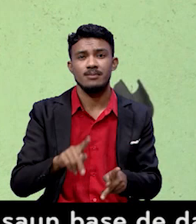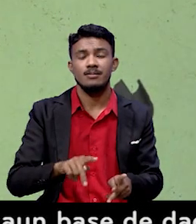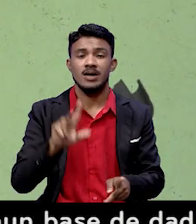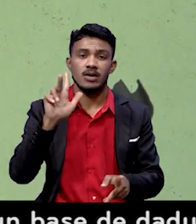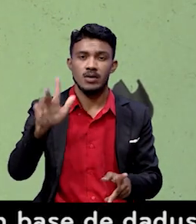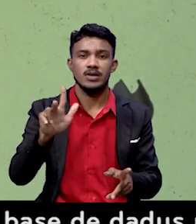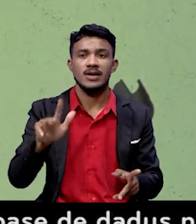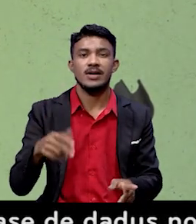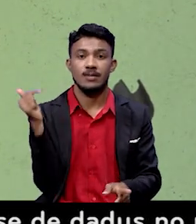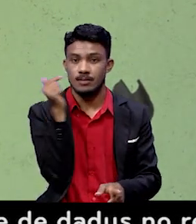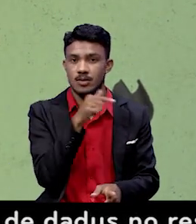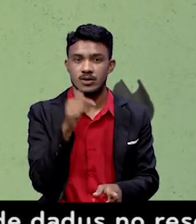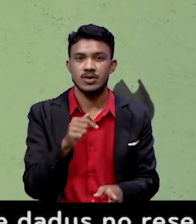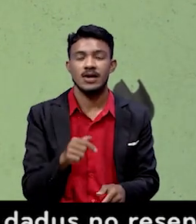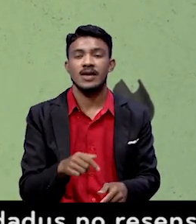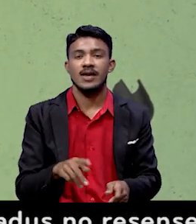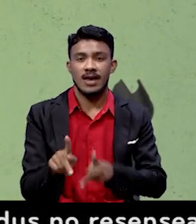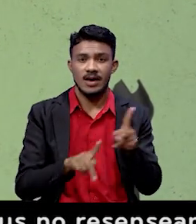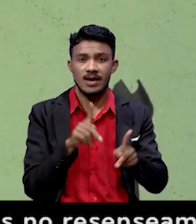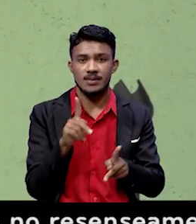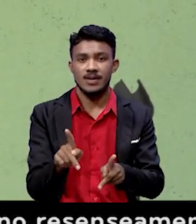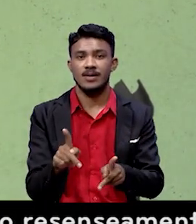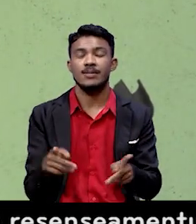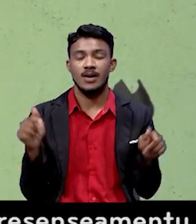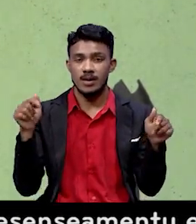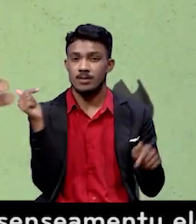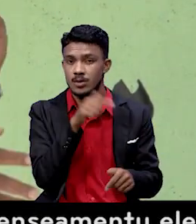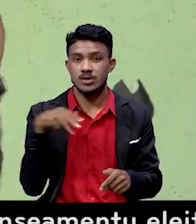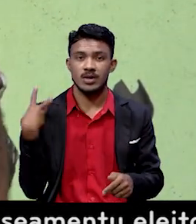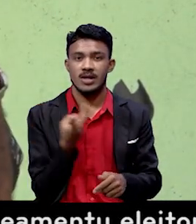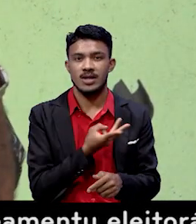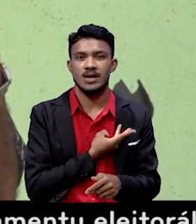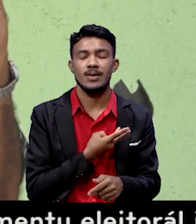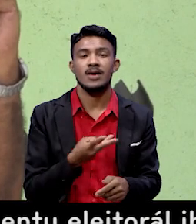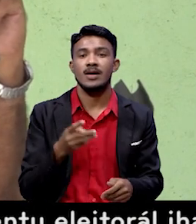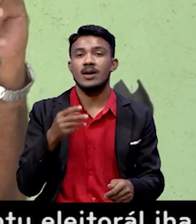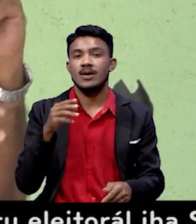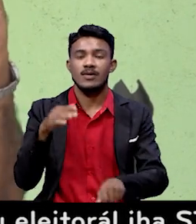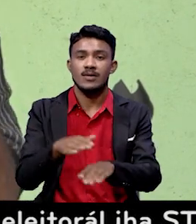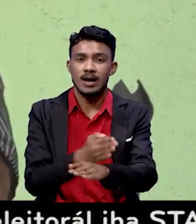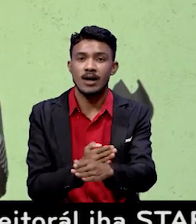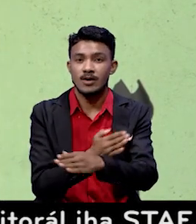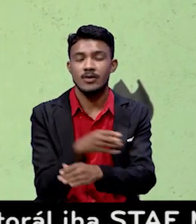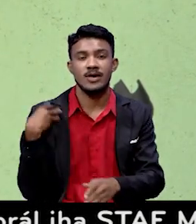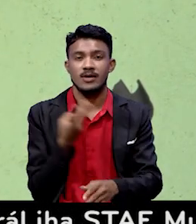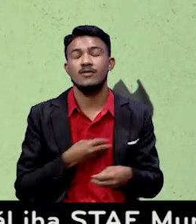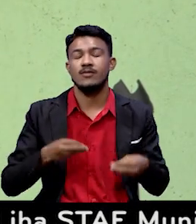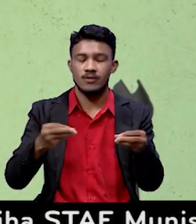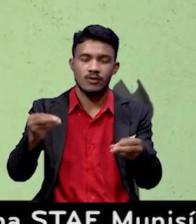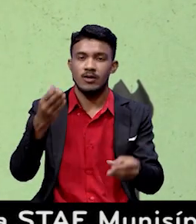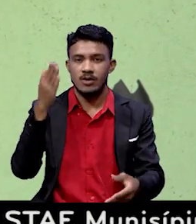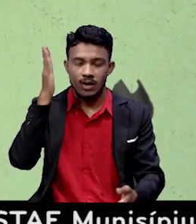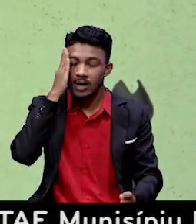liu. Liu re influencia ita. Ma envenena ita. Ma suhu ita. Ma fohanui at, ba ita. Ba